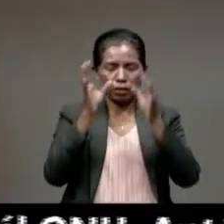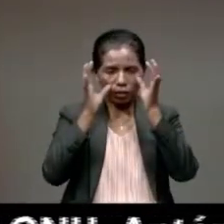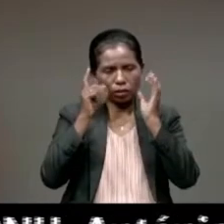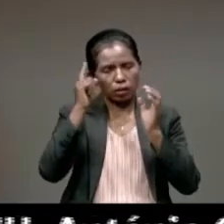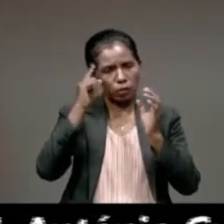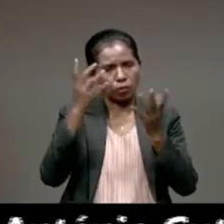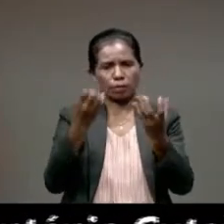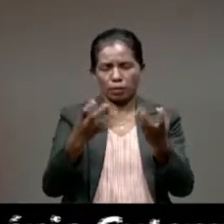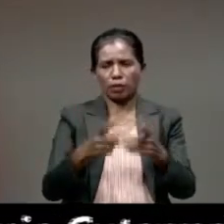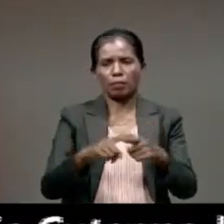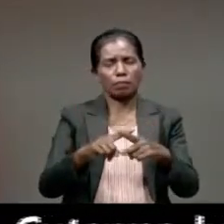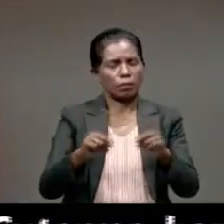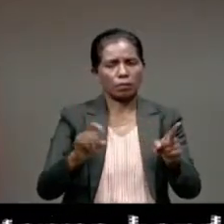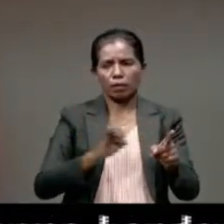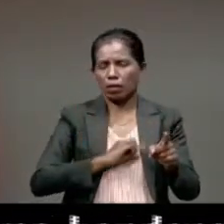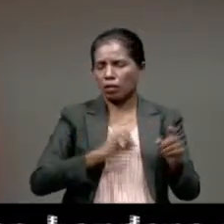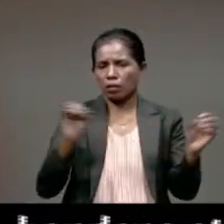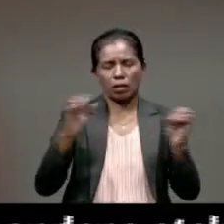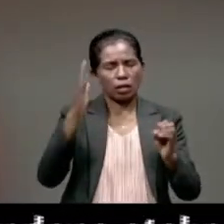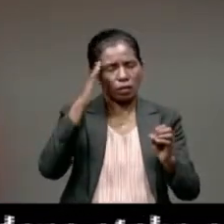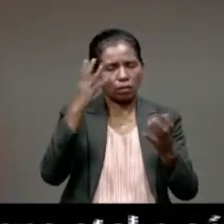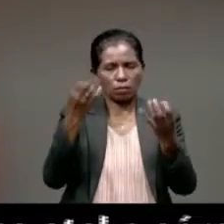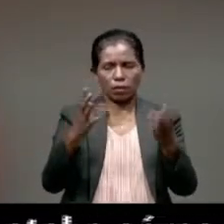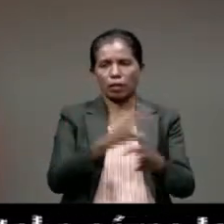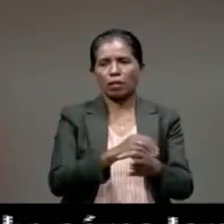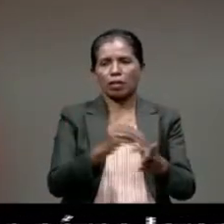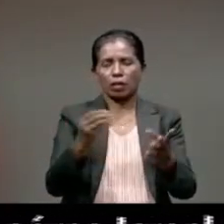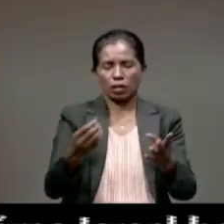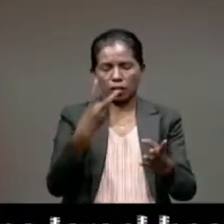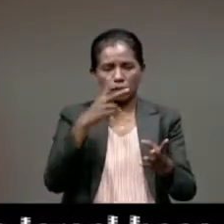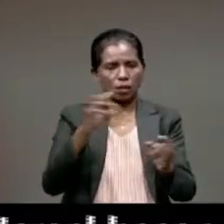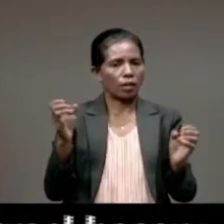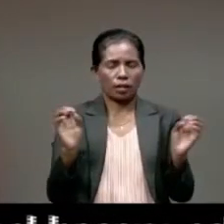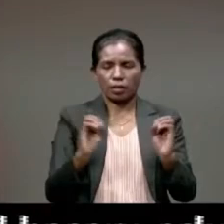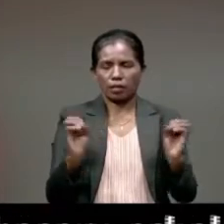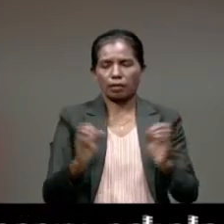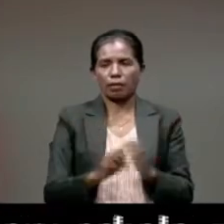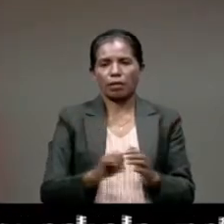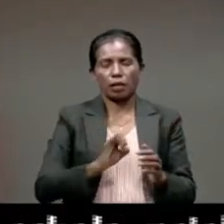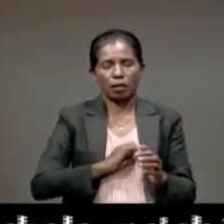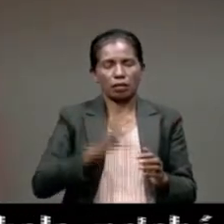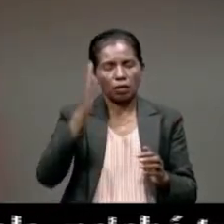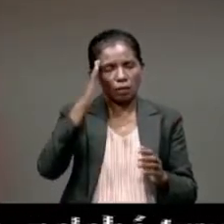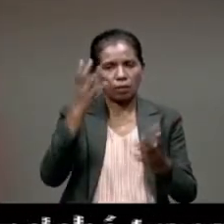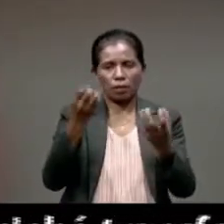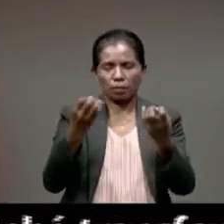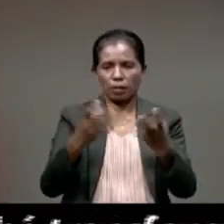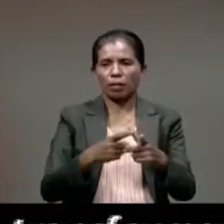barak, babe au la hanoin, hanoin barak itu hansa aku toni dia nilai ya, au so hanoin barak,